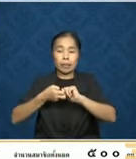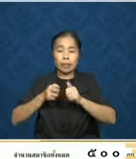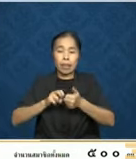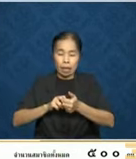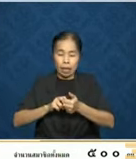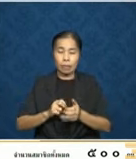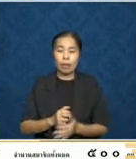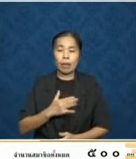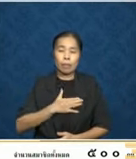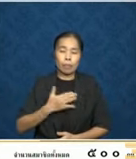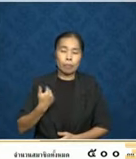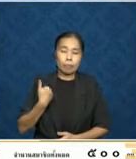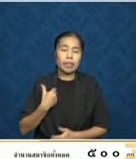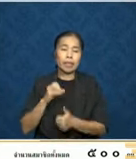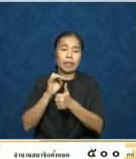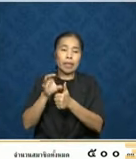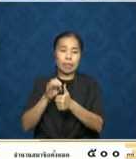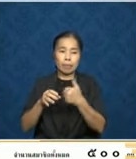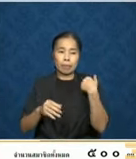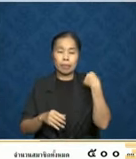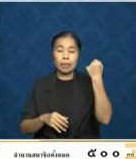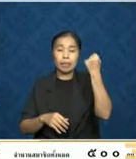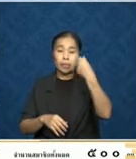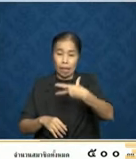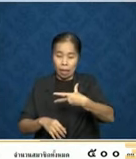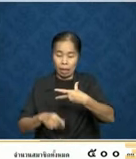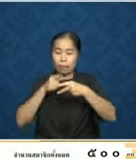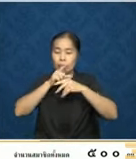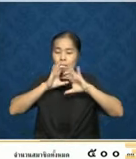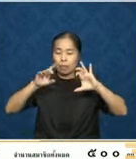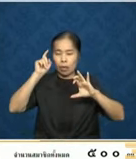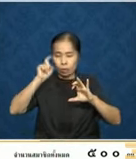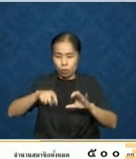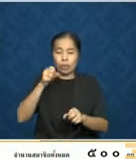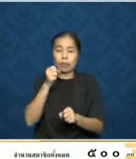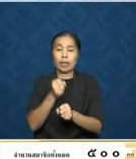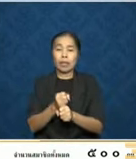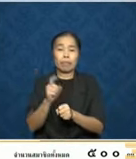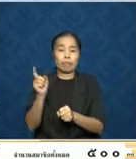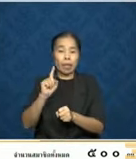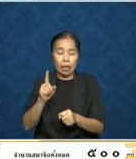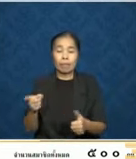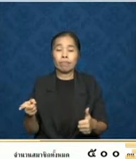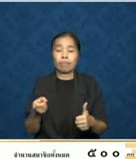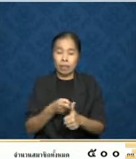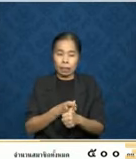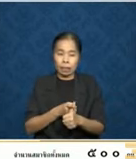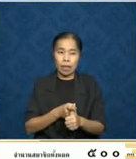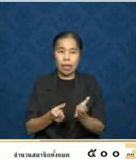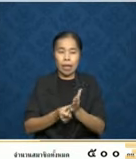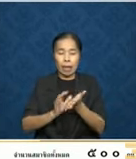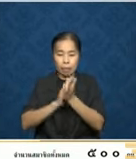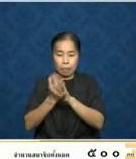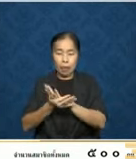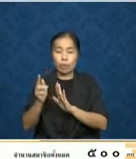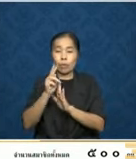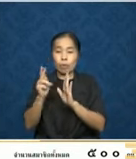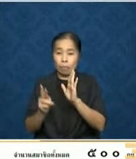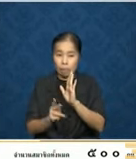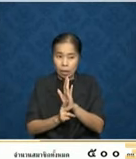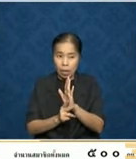มมีข้อเสนอแนะ3ปอที่รัฐบาลจะต้องทำครับปอที่1ครับปรับปรุงแก้ไขกฎหมายครับ